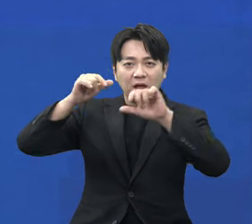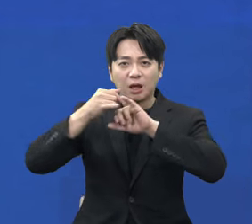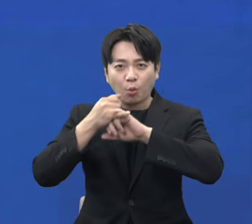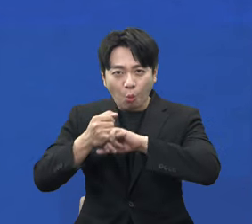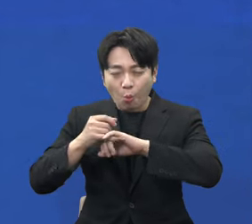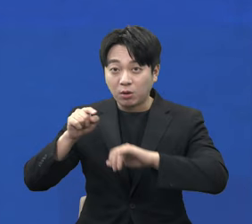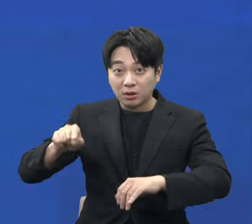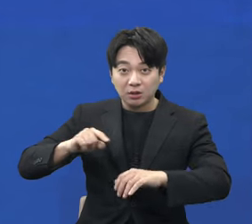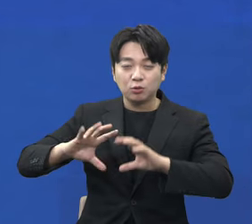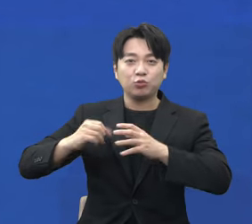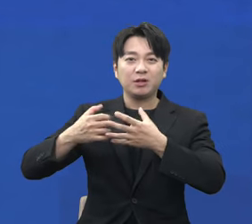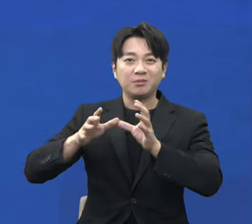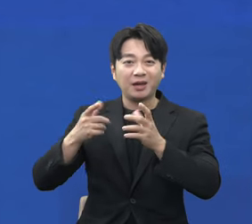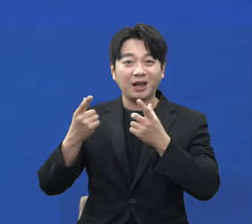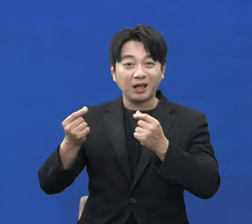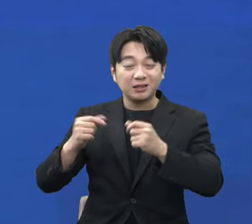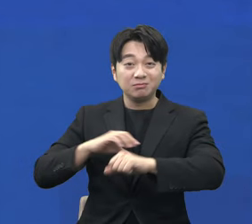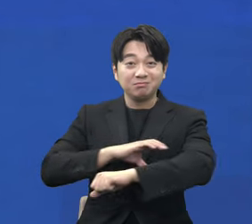몰아내고자 합니다.